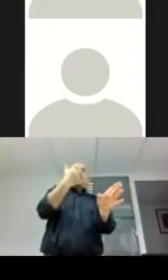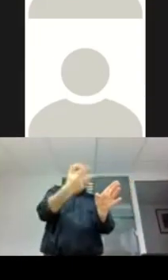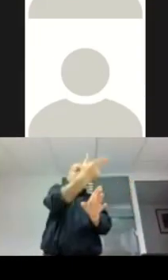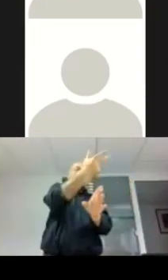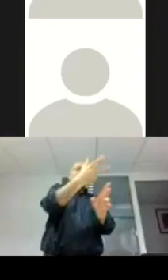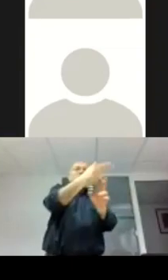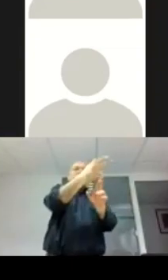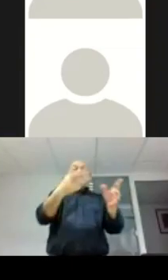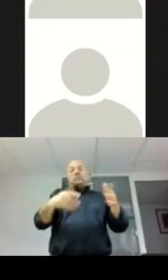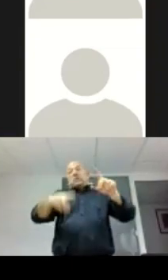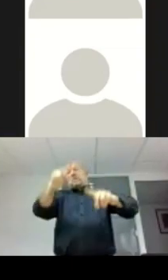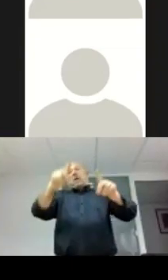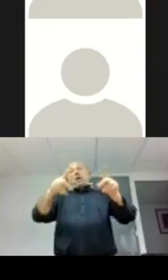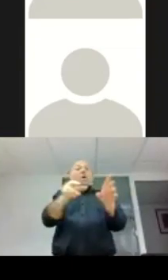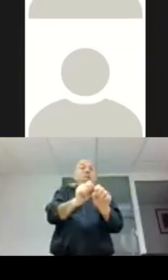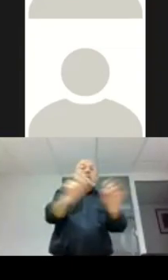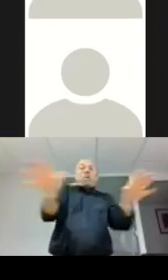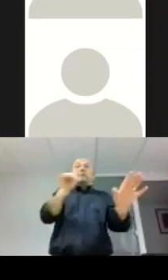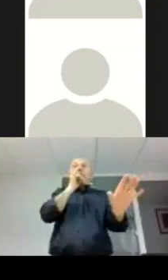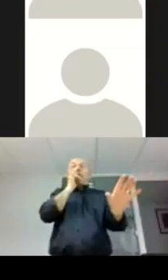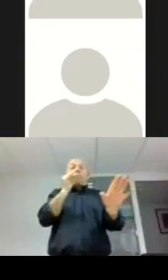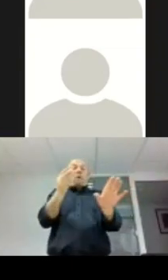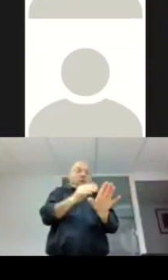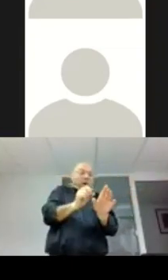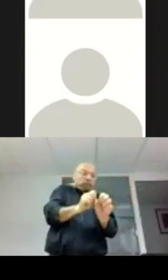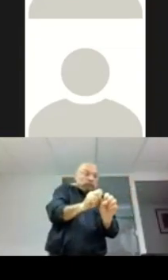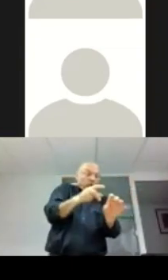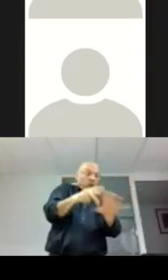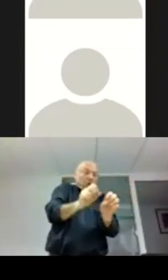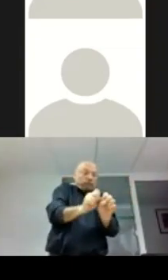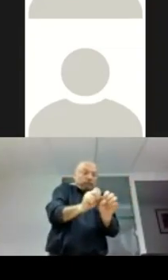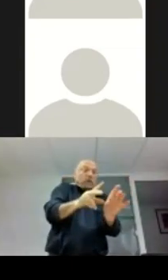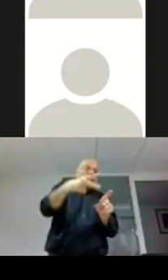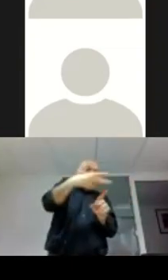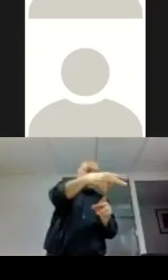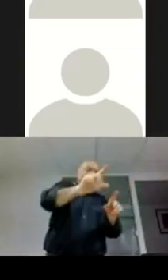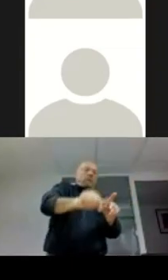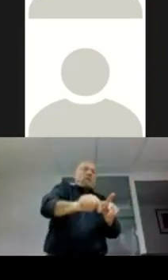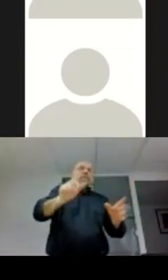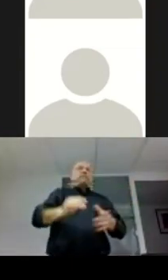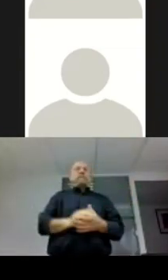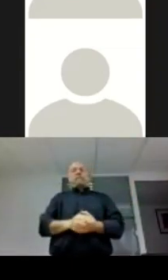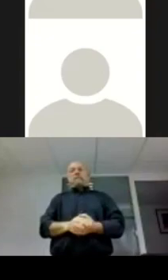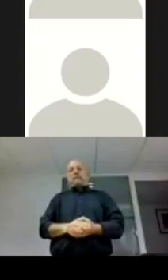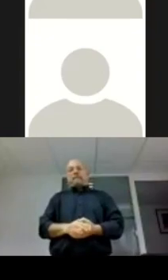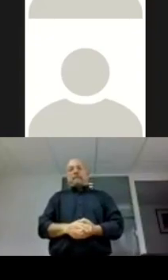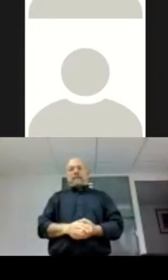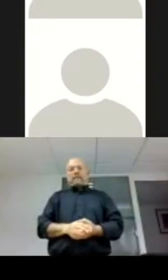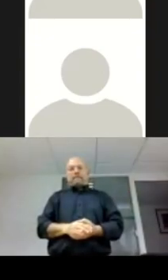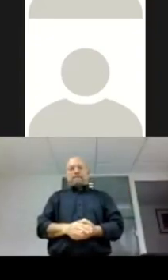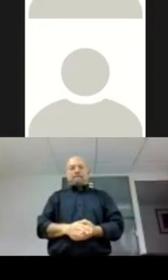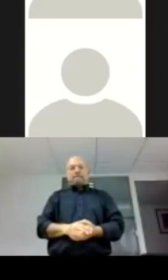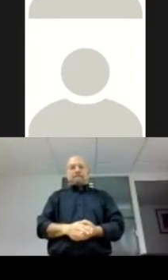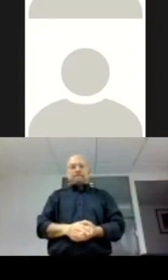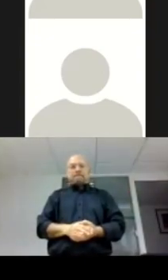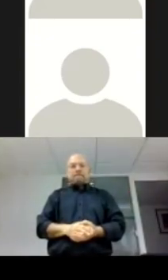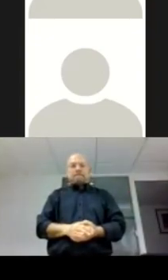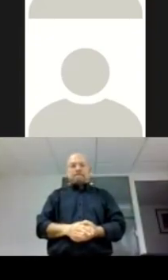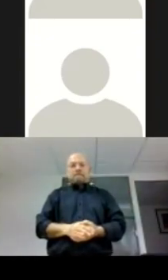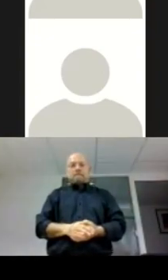différentes interventions chirurgicales qu'on va pouvoir vous proposer en cas de lésion tumorale du